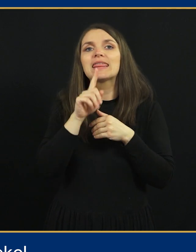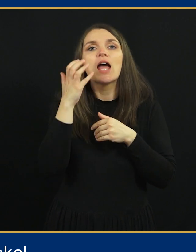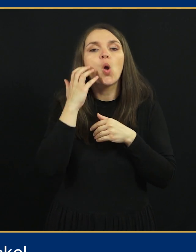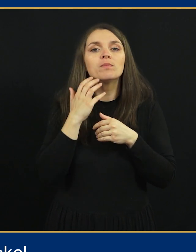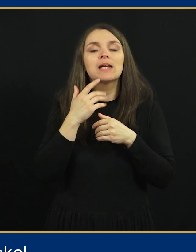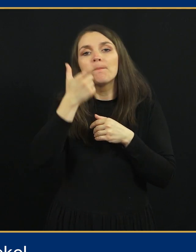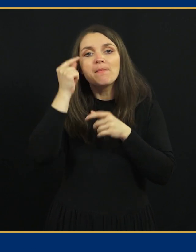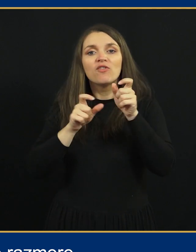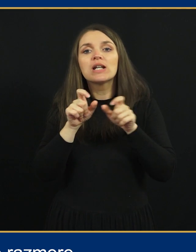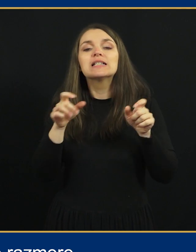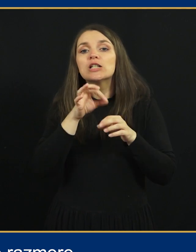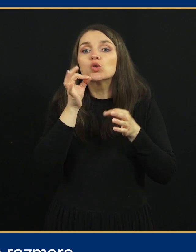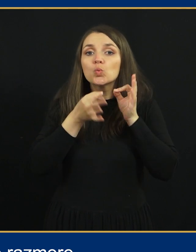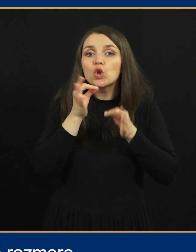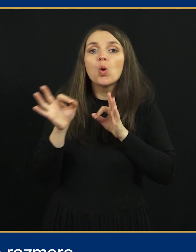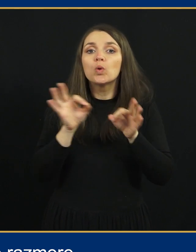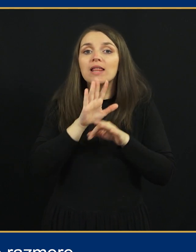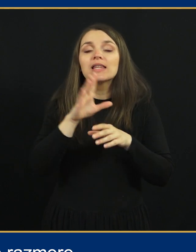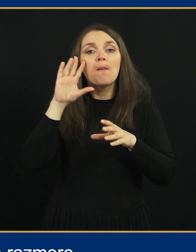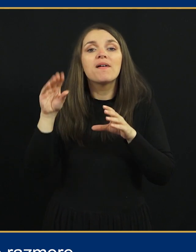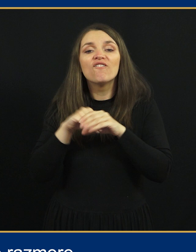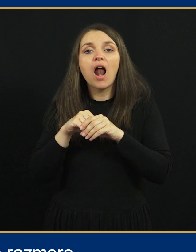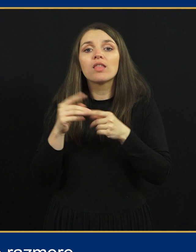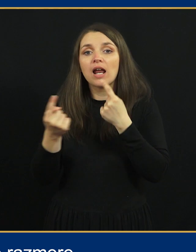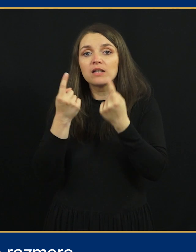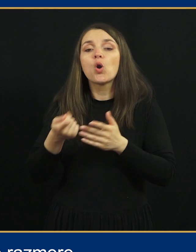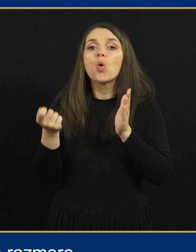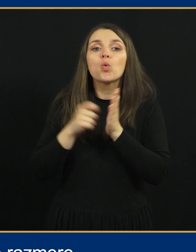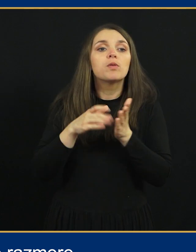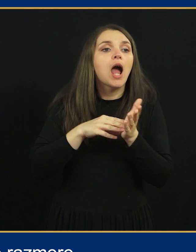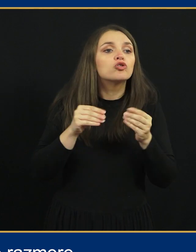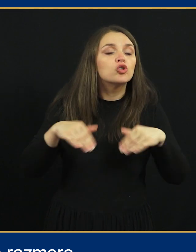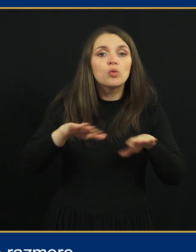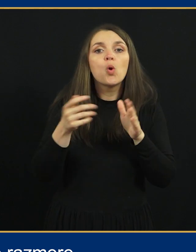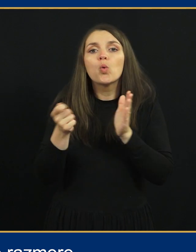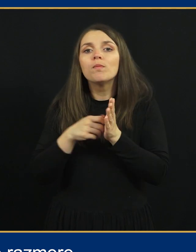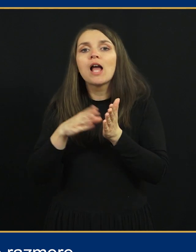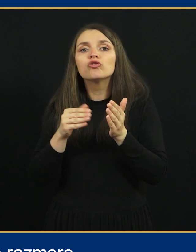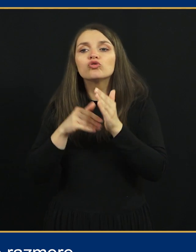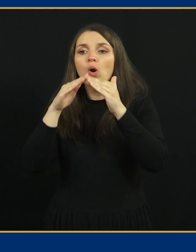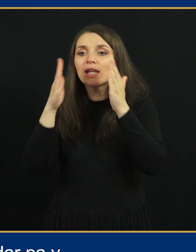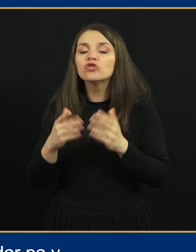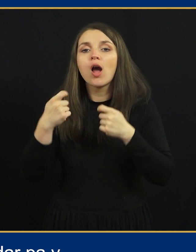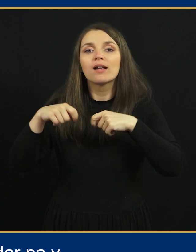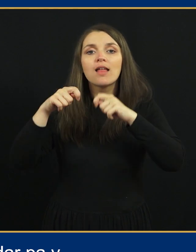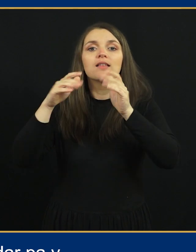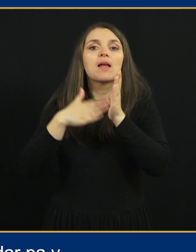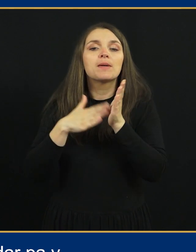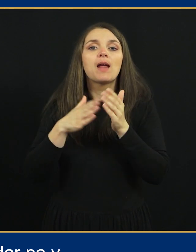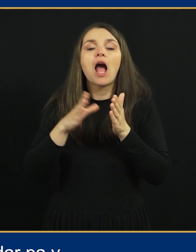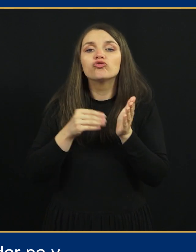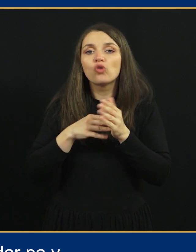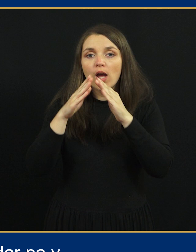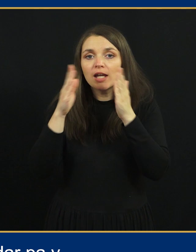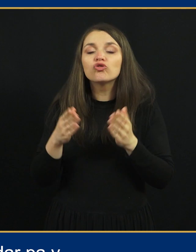neromskim prebivalstvom, ker se skušajo urediti svoje bivalne razmere, kupiti kakšno zemljo, kupiti kakšno hišo, graditi recimo kakšno